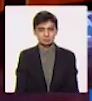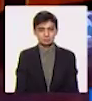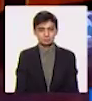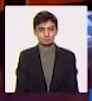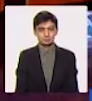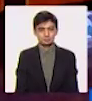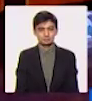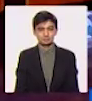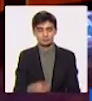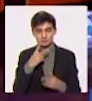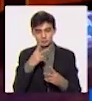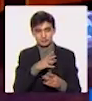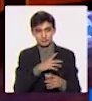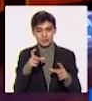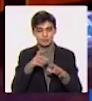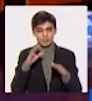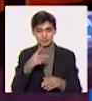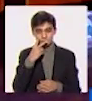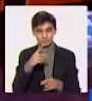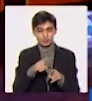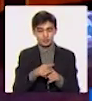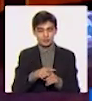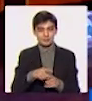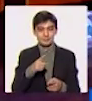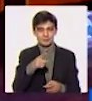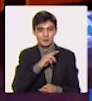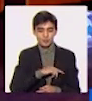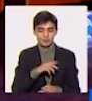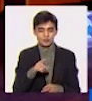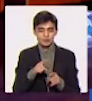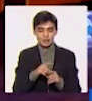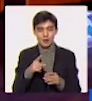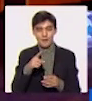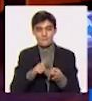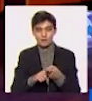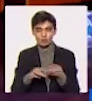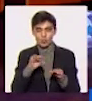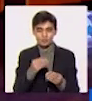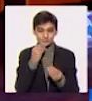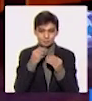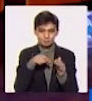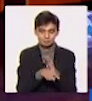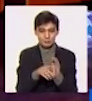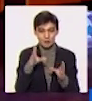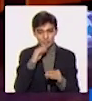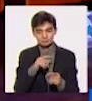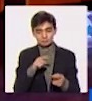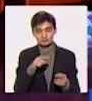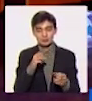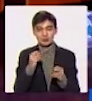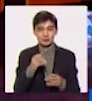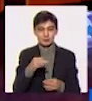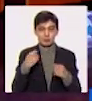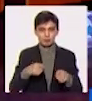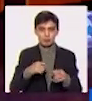Вот, Бибисара, вот мы увидели сюжет, да, нашей коллеги. А вообще вирус может быть на продуктах питания, да? И как сейчас правильно их вообще